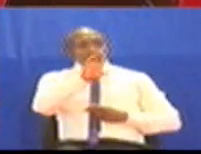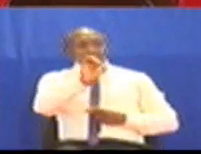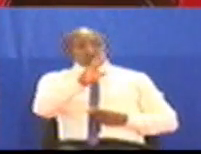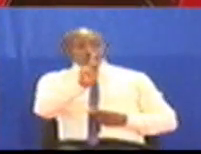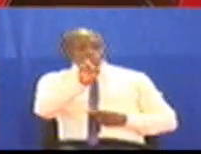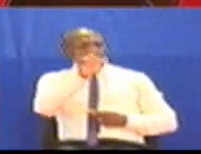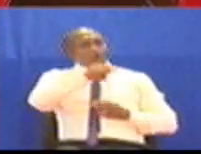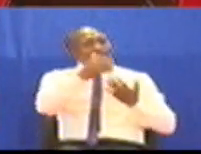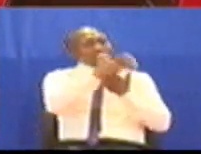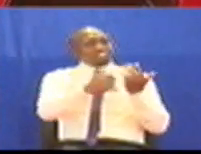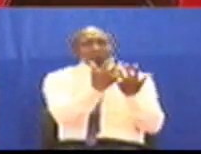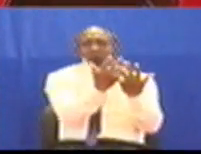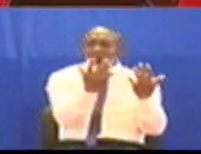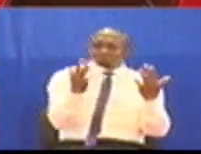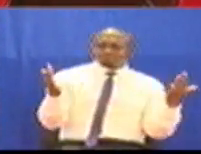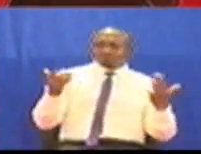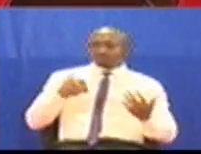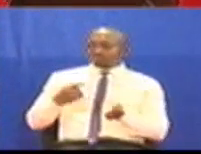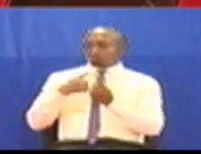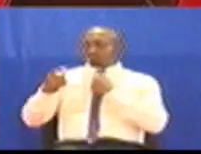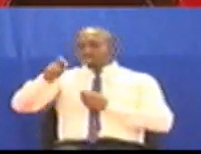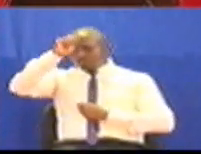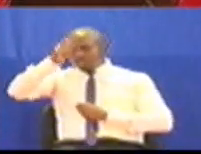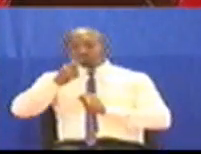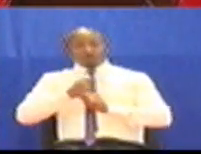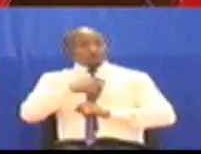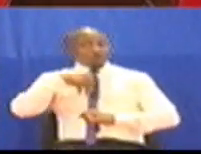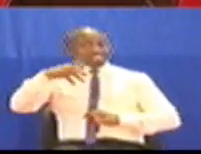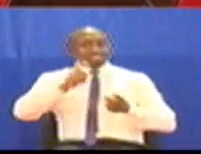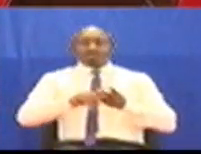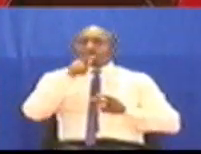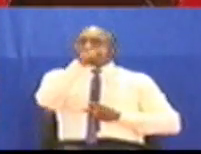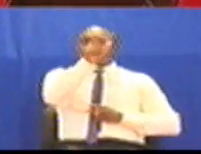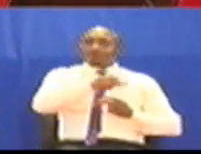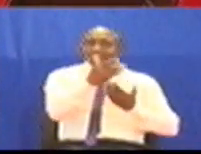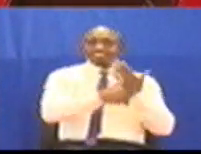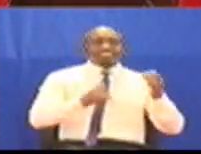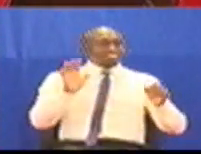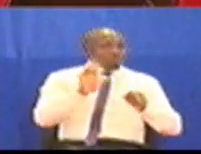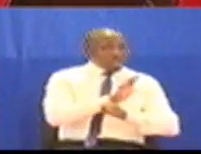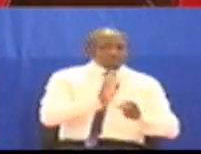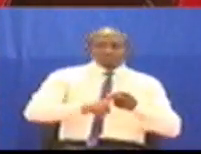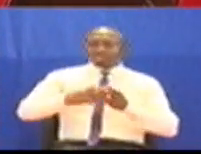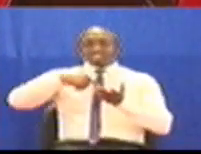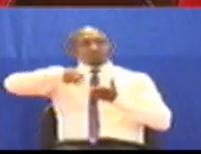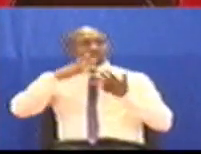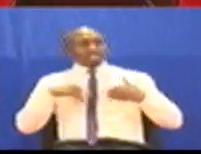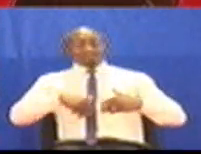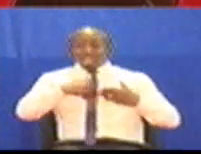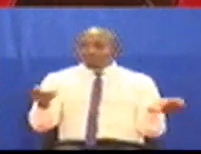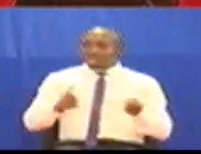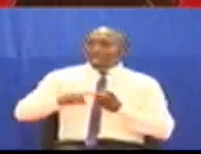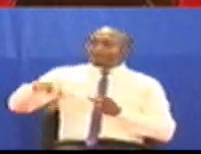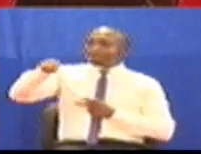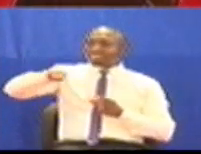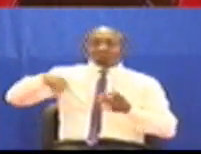wakazi wengi sana. Nikazungumza na mheshimiwa waziri, kata ya Ufukoni na wakazi wengi sana, hatuna kituo cha afya, lakini pia manispaa mzima